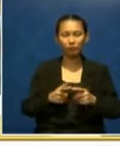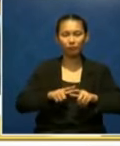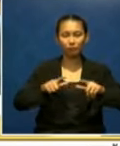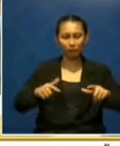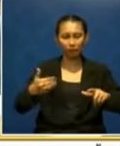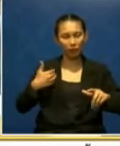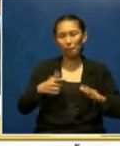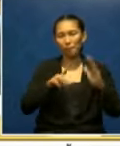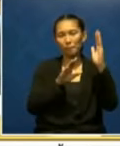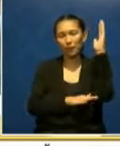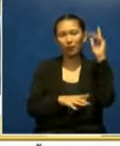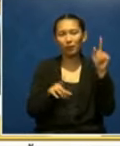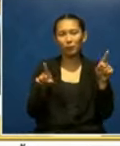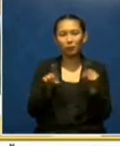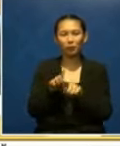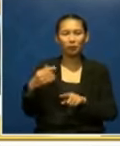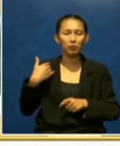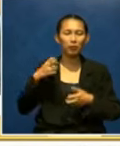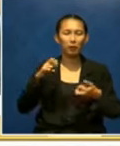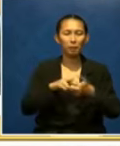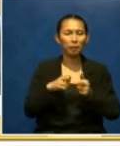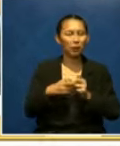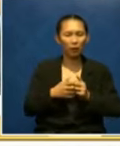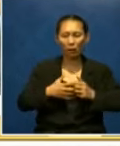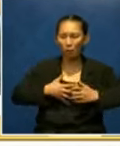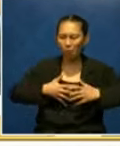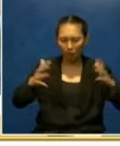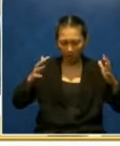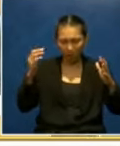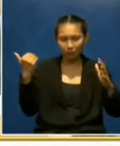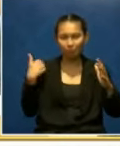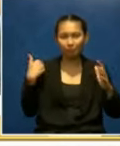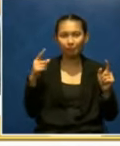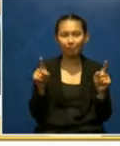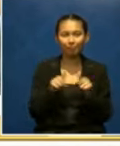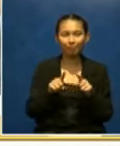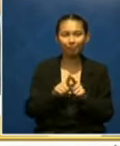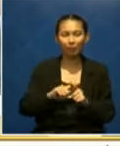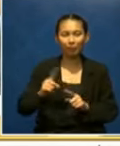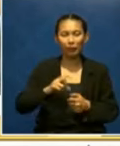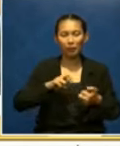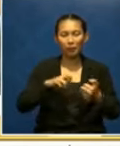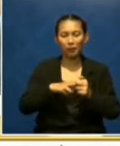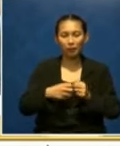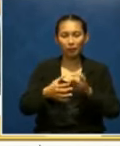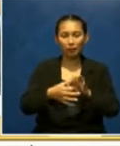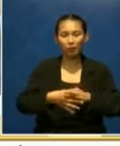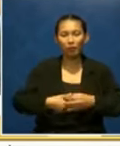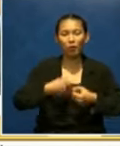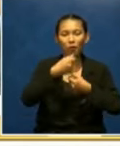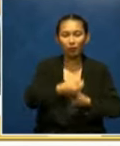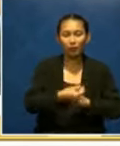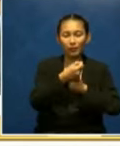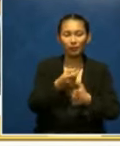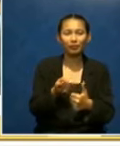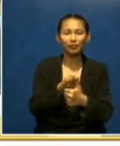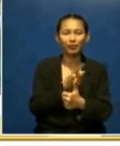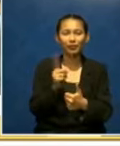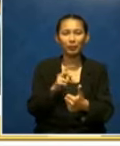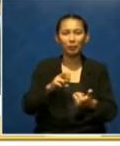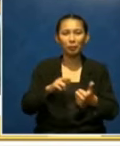ที่ภาคใต้ก็เช่นเดียวกันค่ะท่านประธานมีปัญหาหลากหลายกรณีมากมายนะคะในการแก้ไขปัญหาด้านการเกษตรนั้นอันดับแรกเราจะต้องแก้